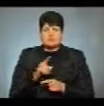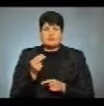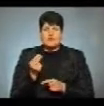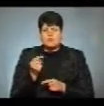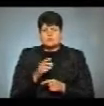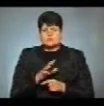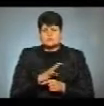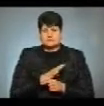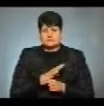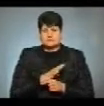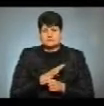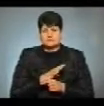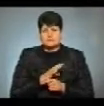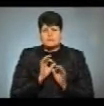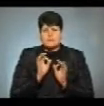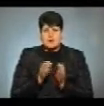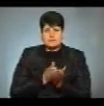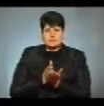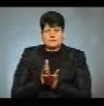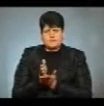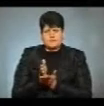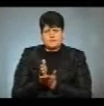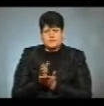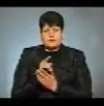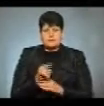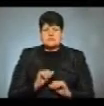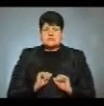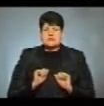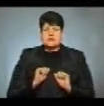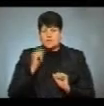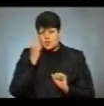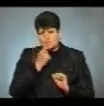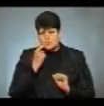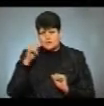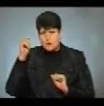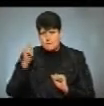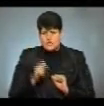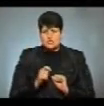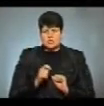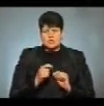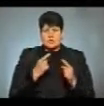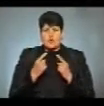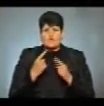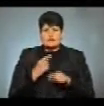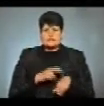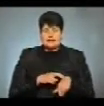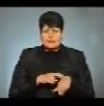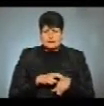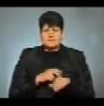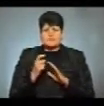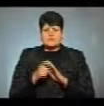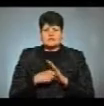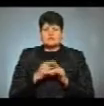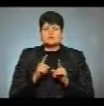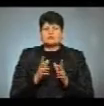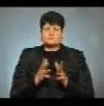йшли по правильному спрямуванню, тому ми стараємося особисто приїжджати, говорити з лікарями, знавати, що